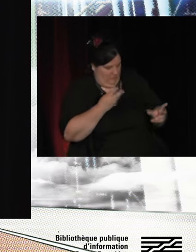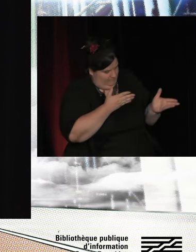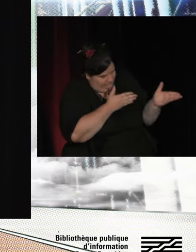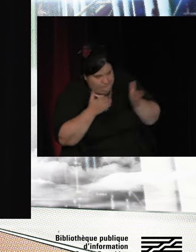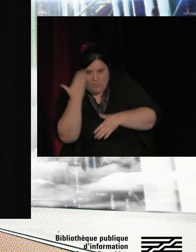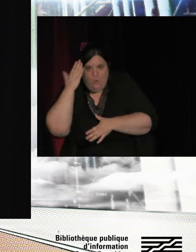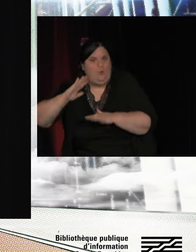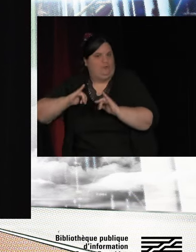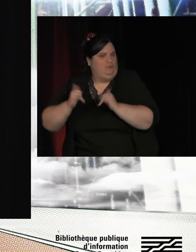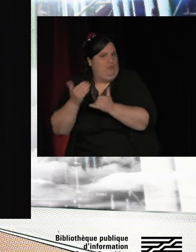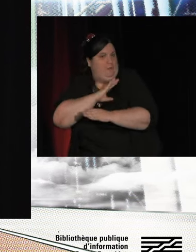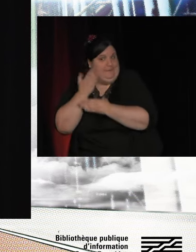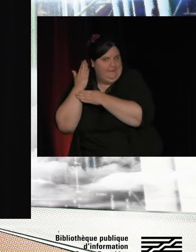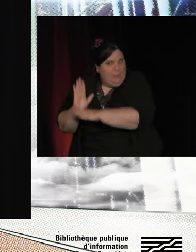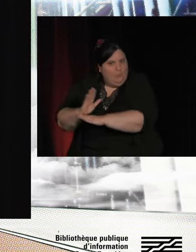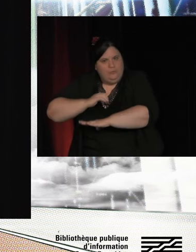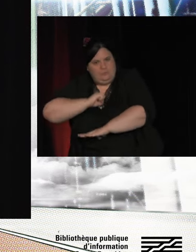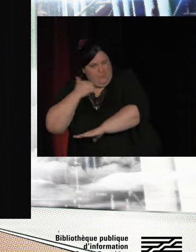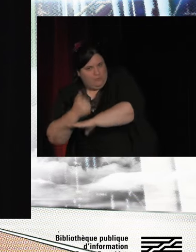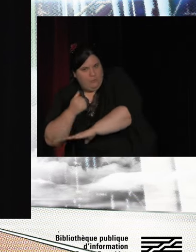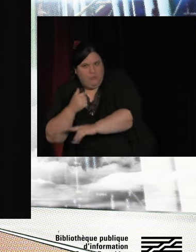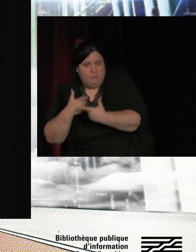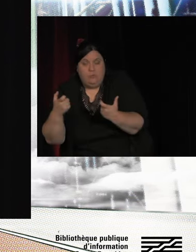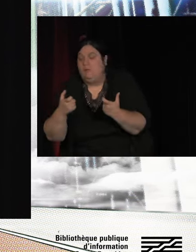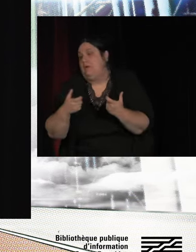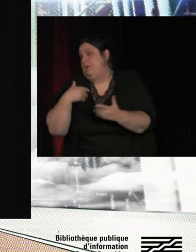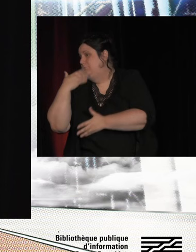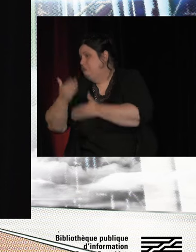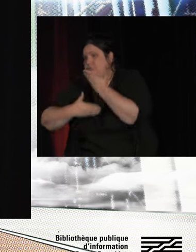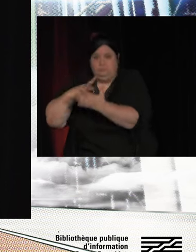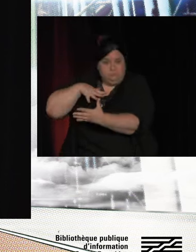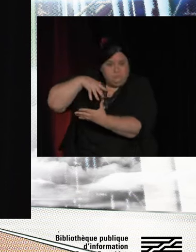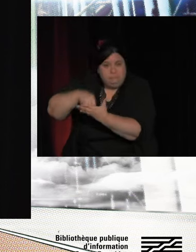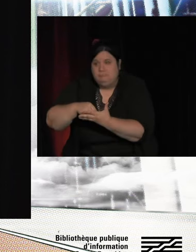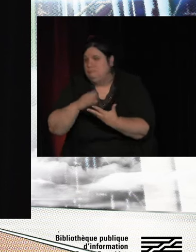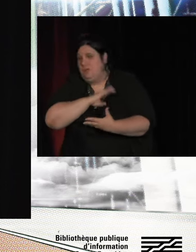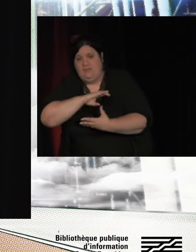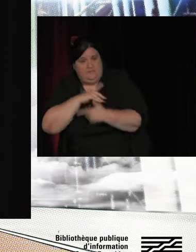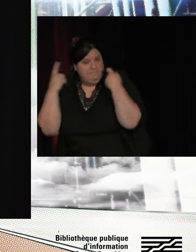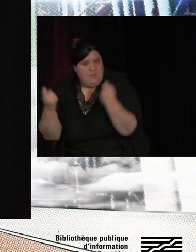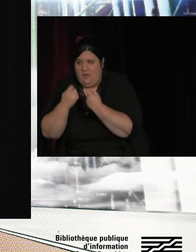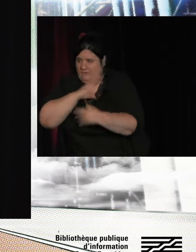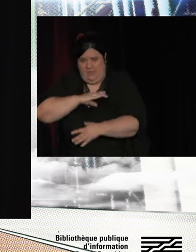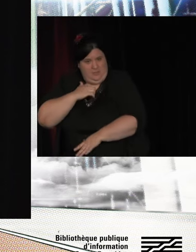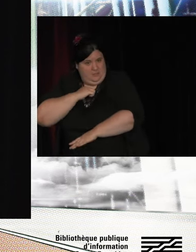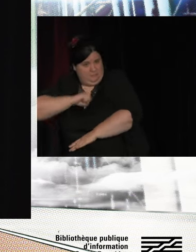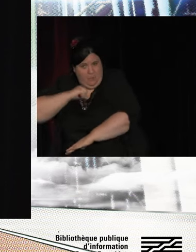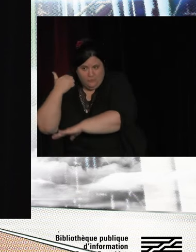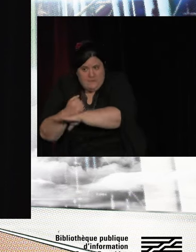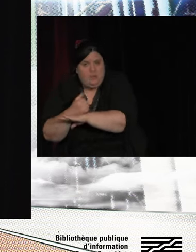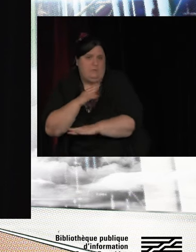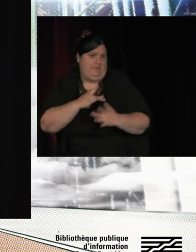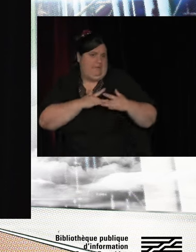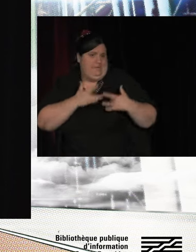speedruns. Et puis, de fil en aiguille, je me suis retrouvée à faire des marathons de speedrun, des marathons caritatifs,